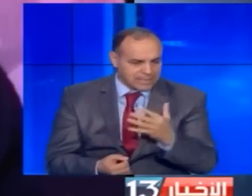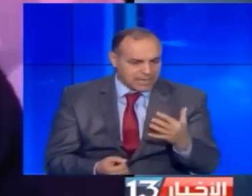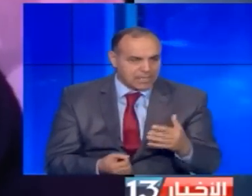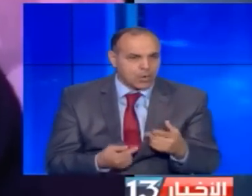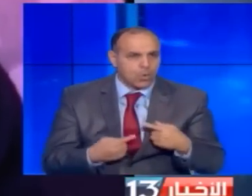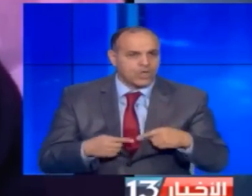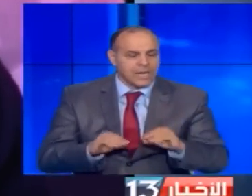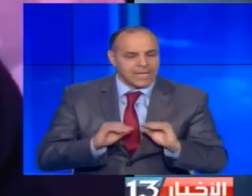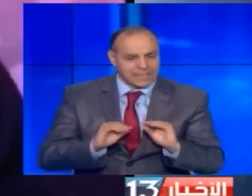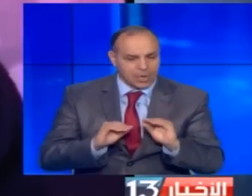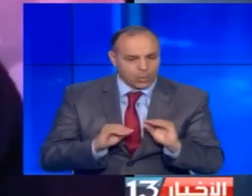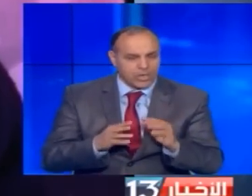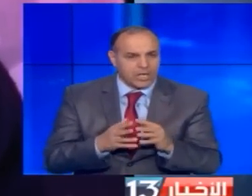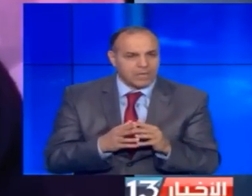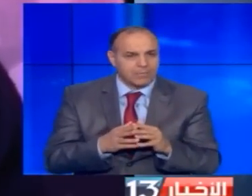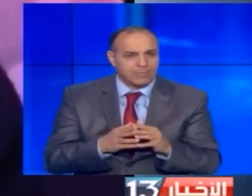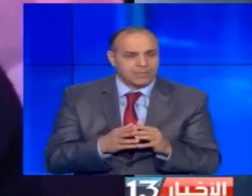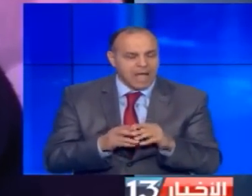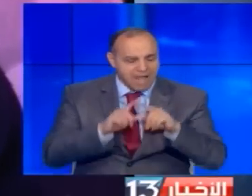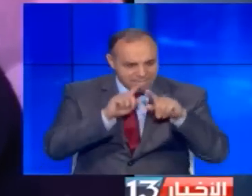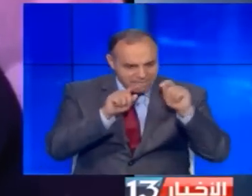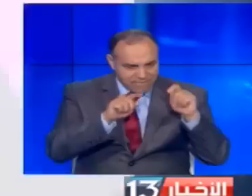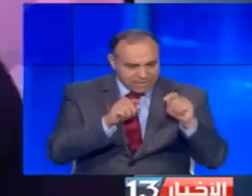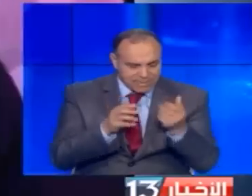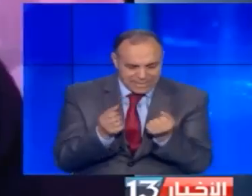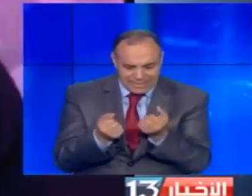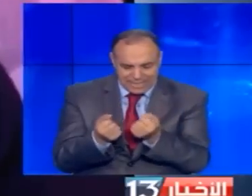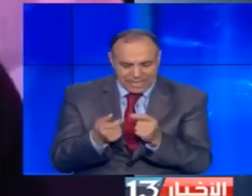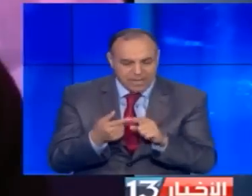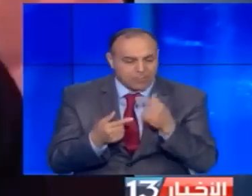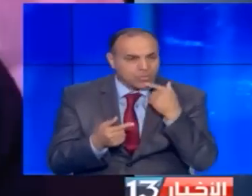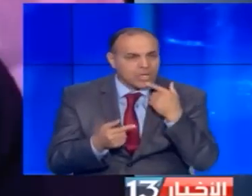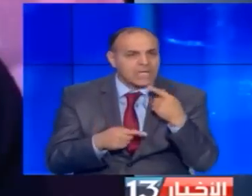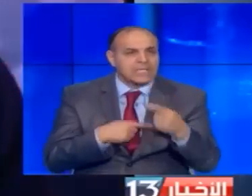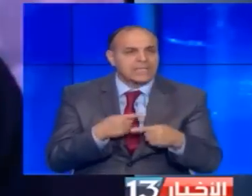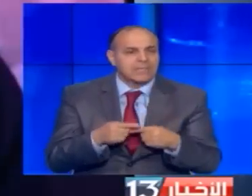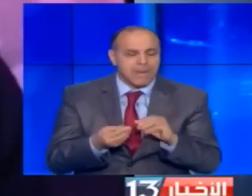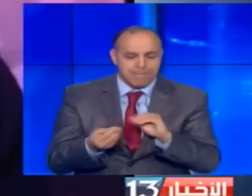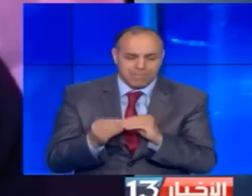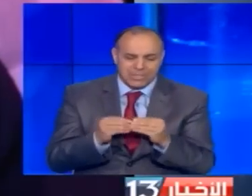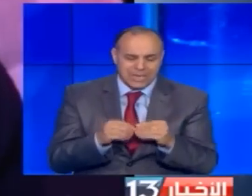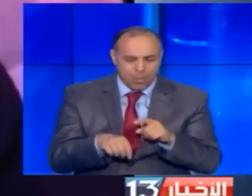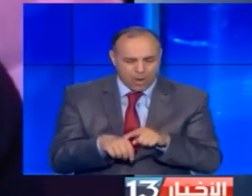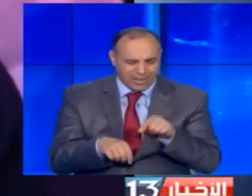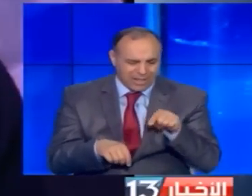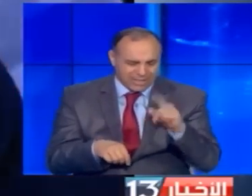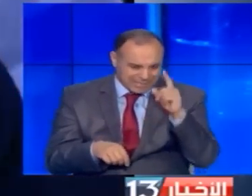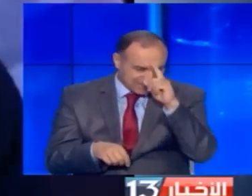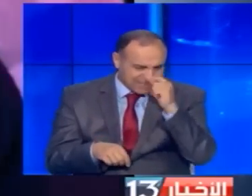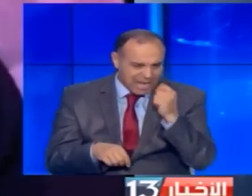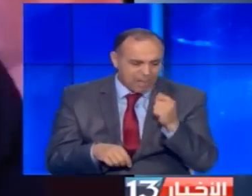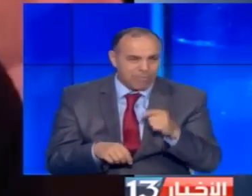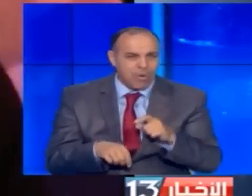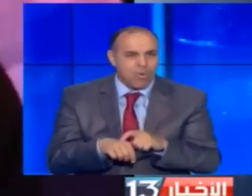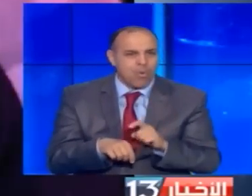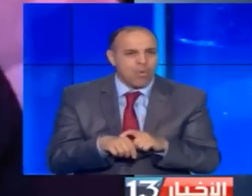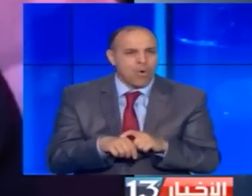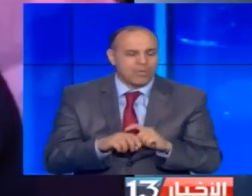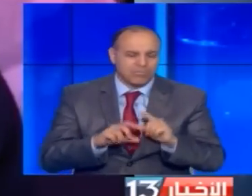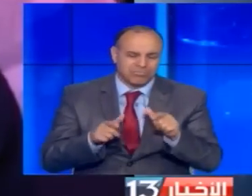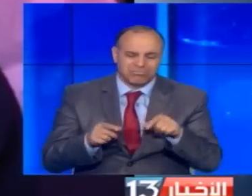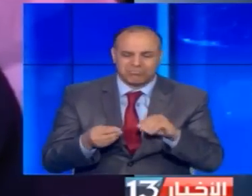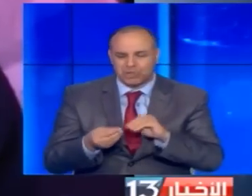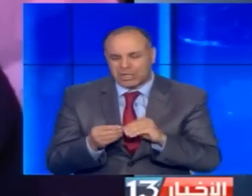ورشه تكوينيه في صناعه الافلام بالصلصال. ديما نلقوا مشاكل في الفتره هذه بحكم انه فتره انتقاليه